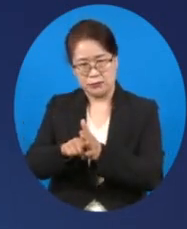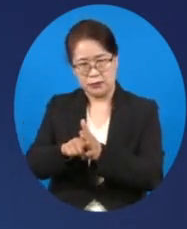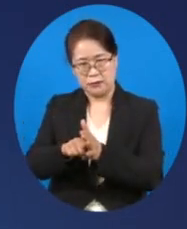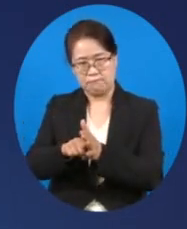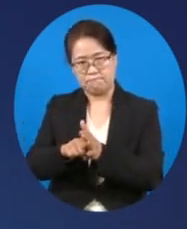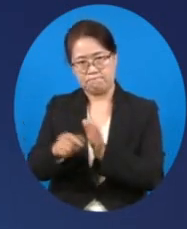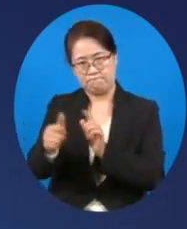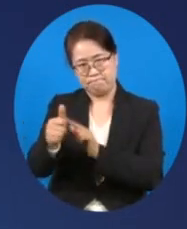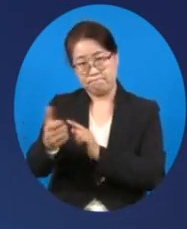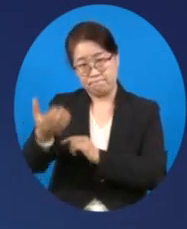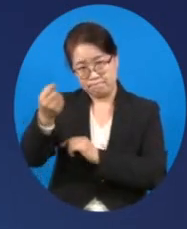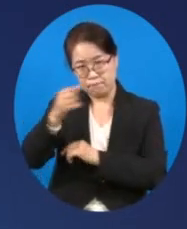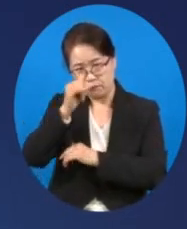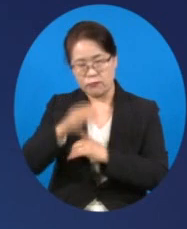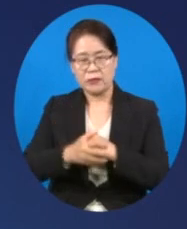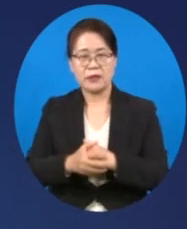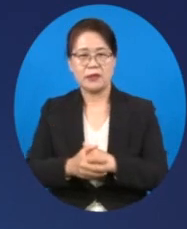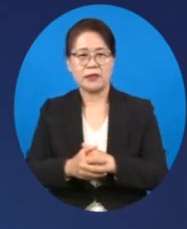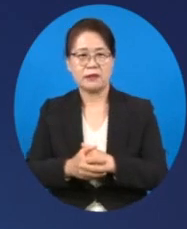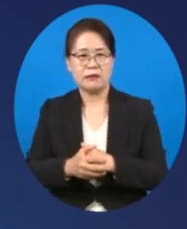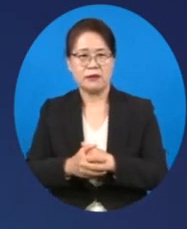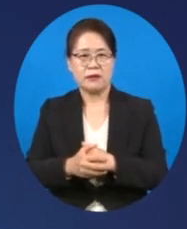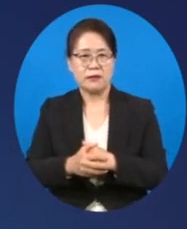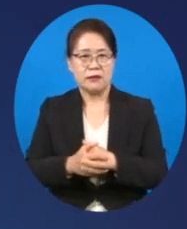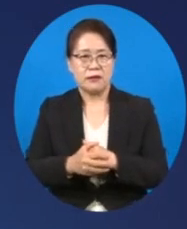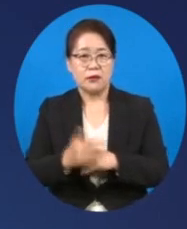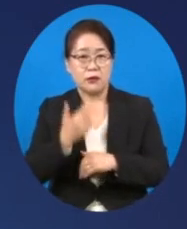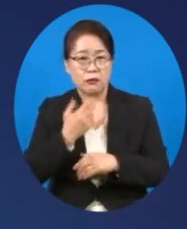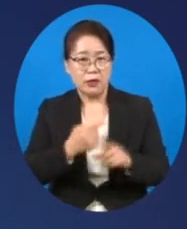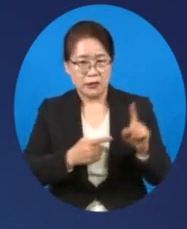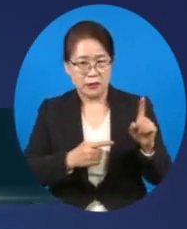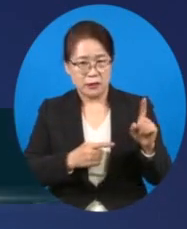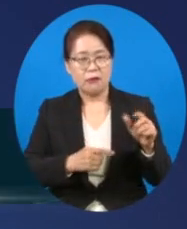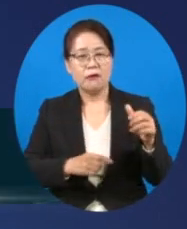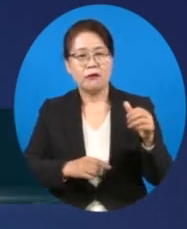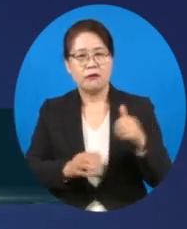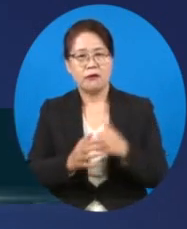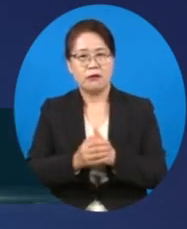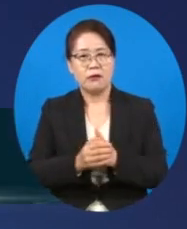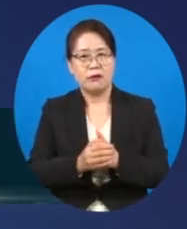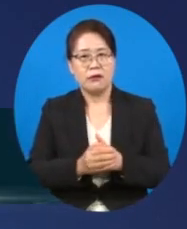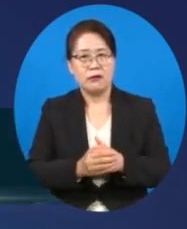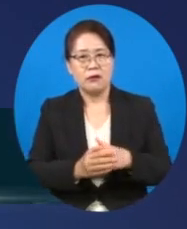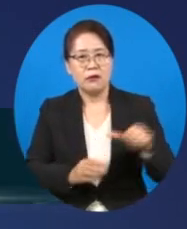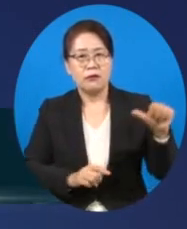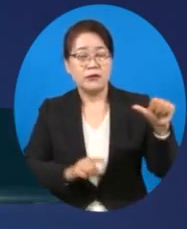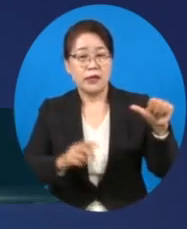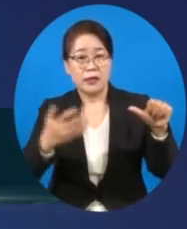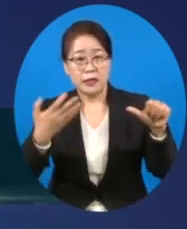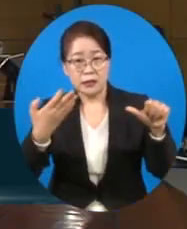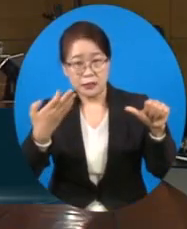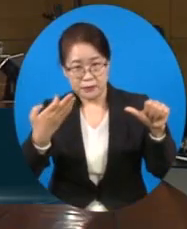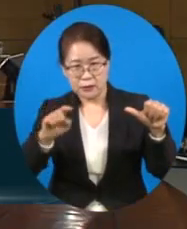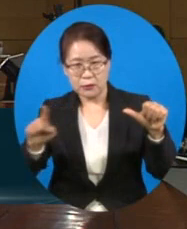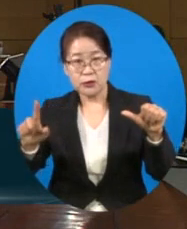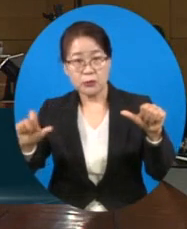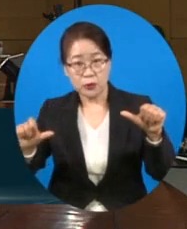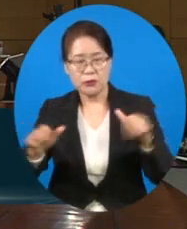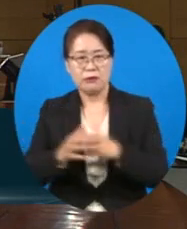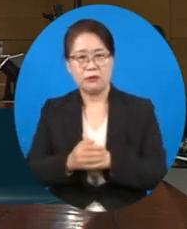요한에게 있었어요 그래서 사도 요한은 요한일서 5장 14절과 15절에서 이런 고백을 하고 있습니다 다 같이요